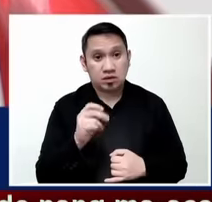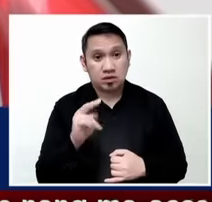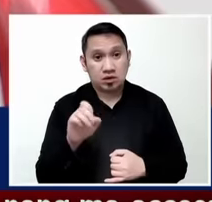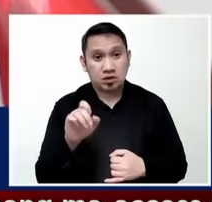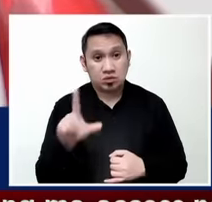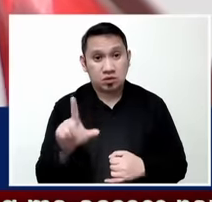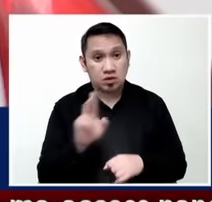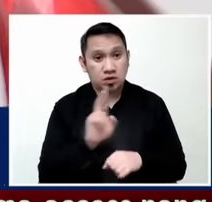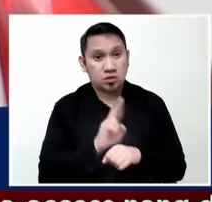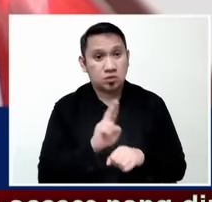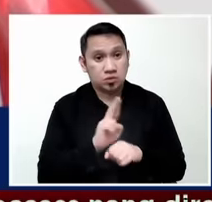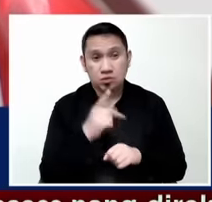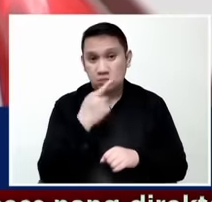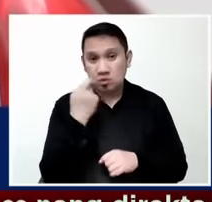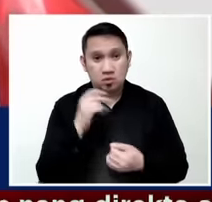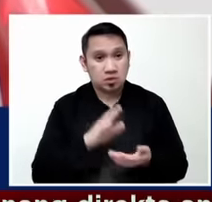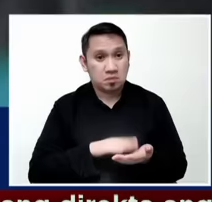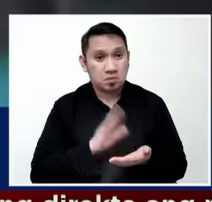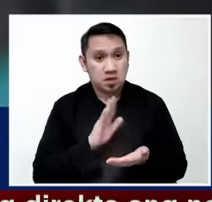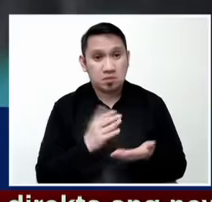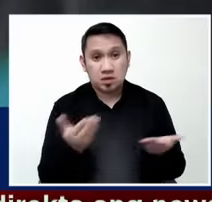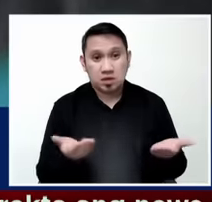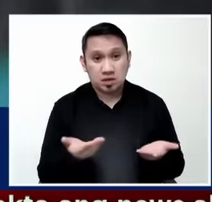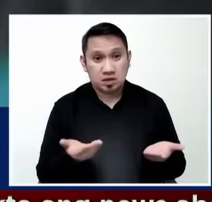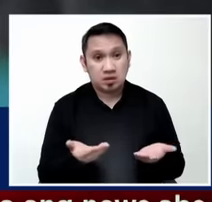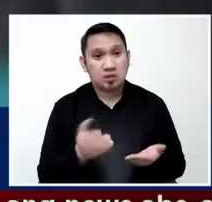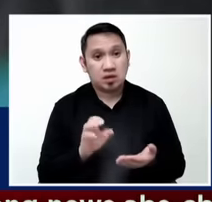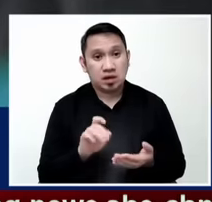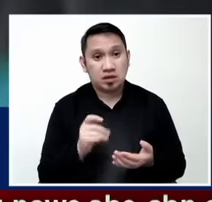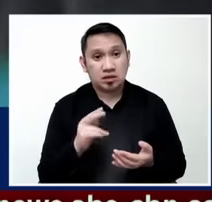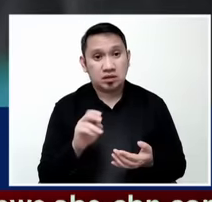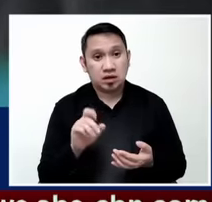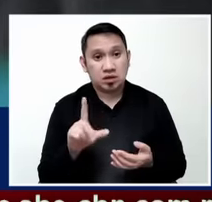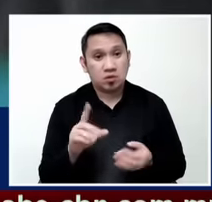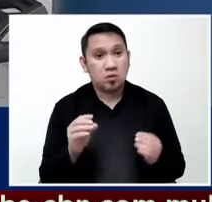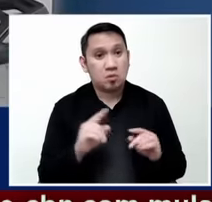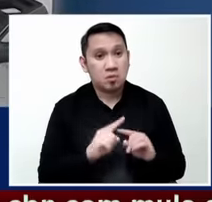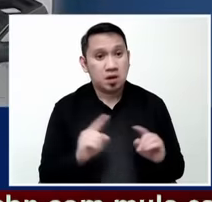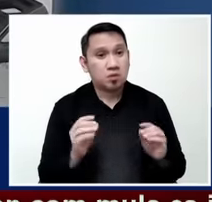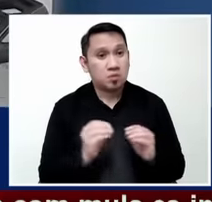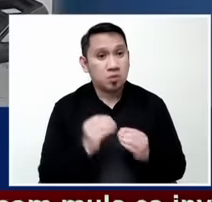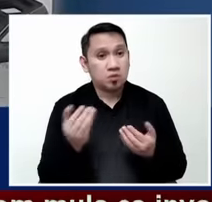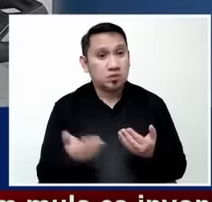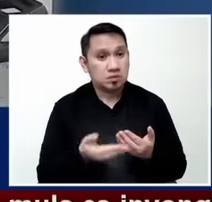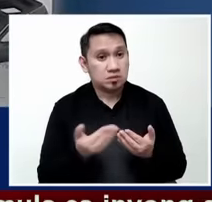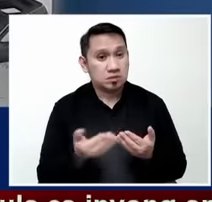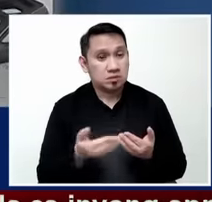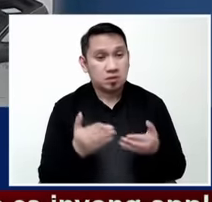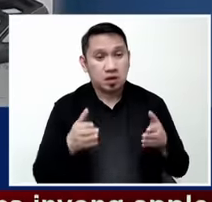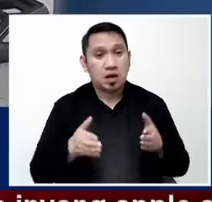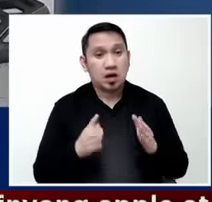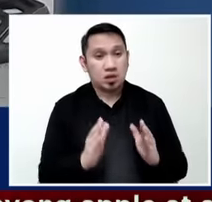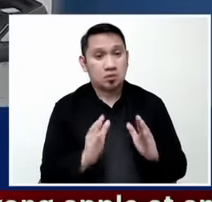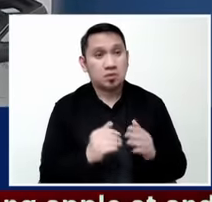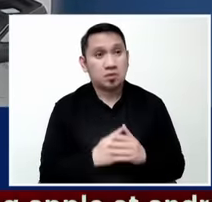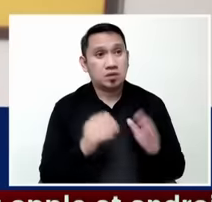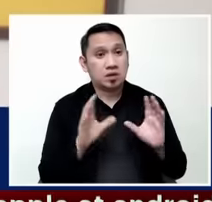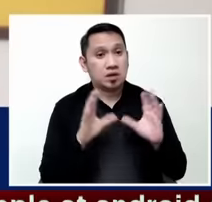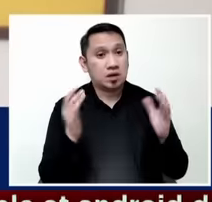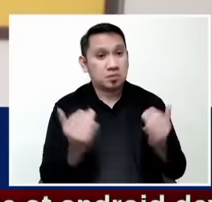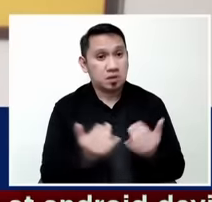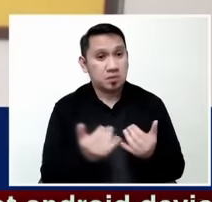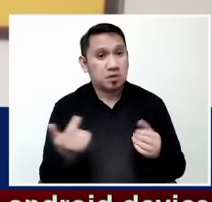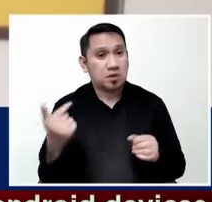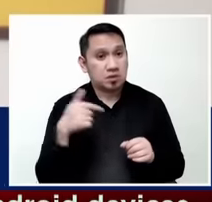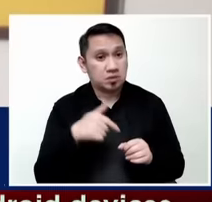dahil mas mahal ang local ethanol. Pero mas simple umano kung payagan na lang ang mga kumpanya ng langis